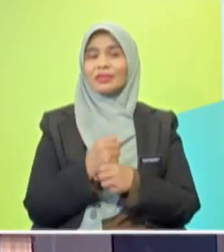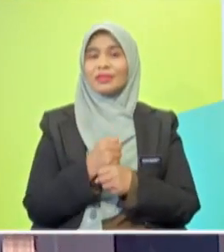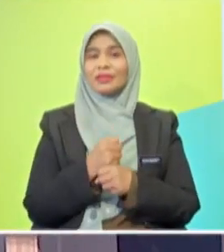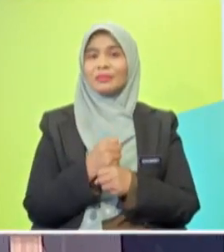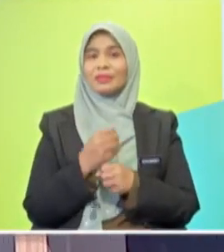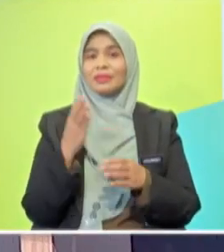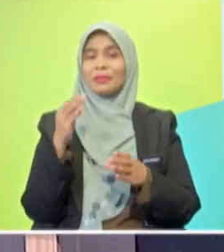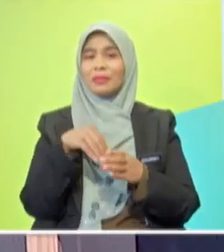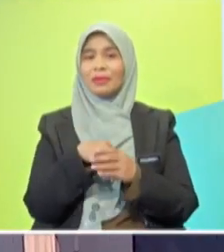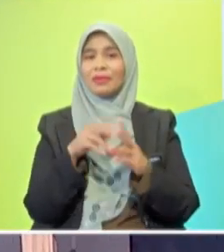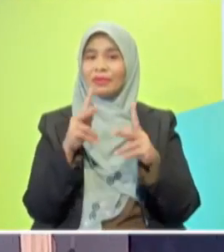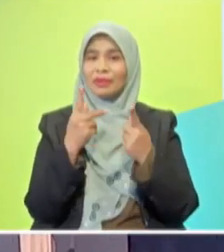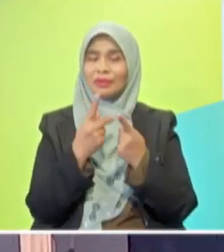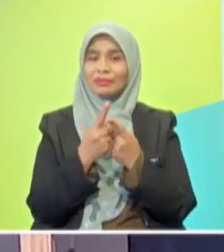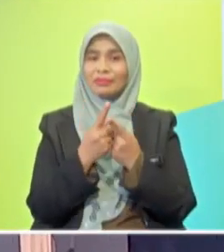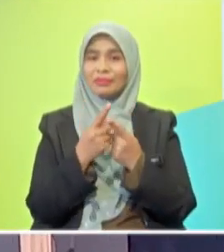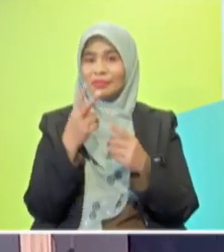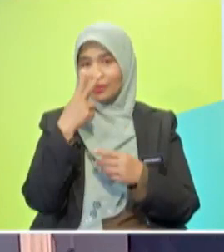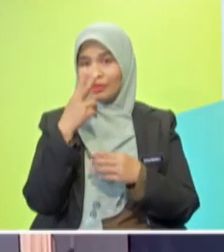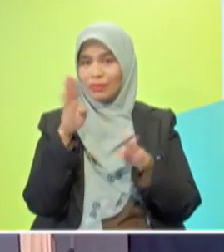Ini menutup aurat ke tak?